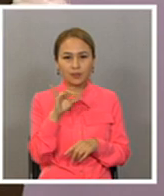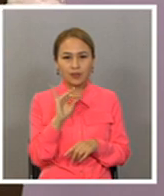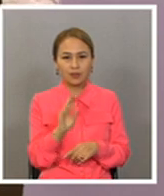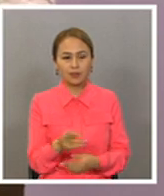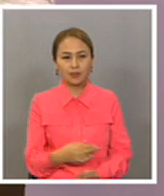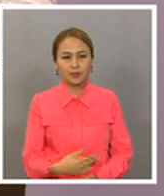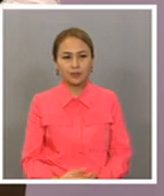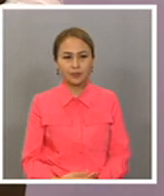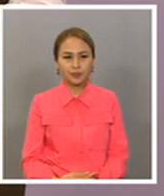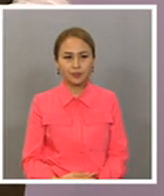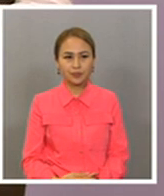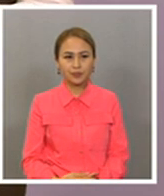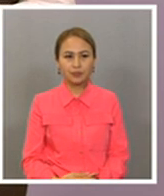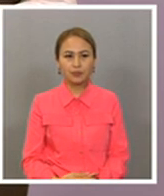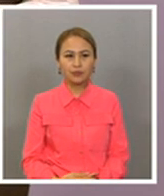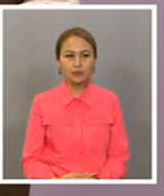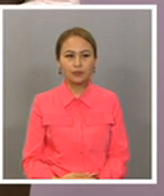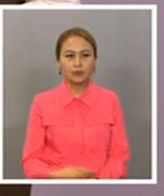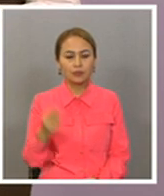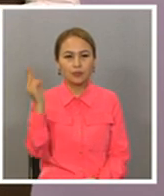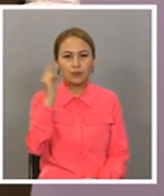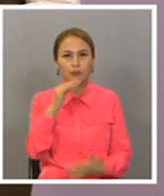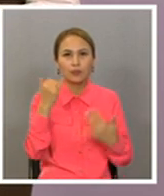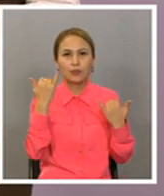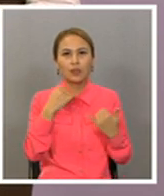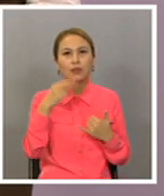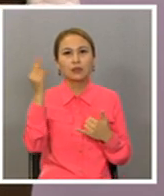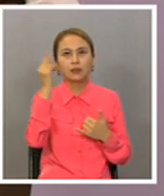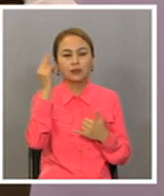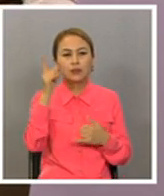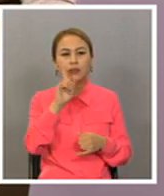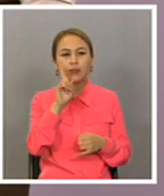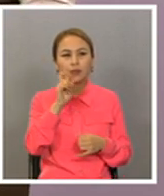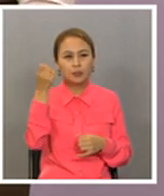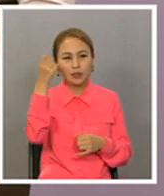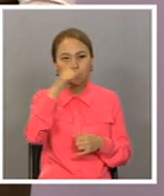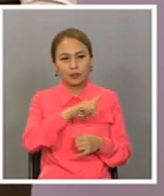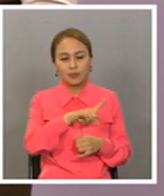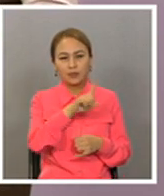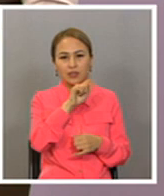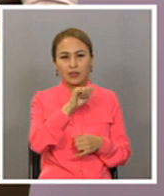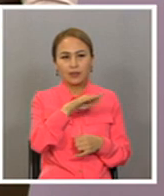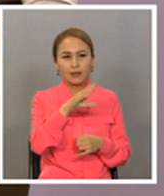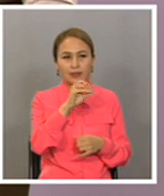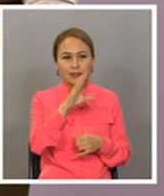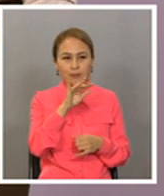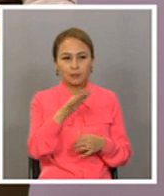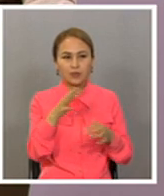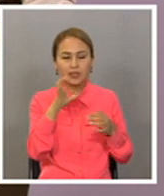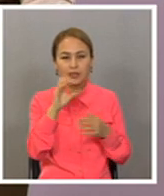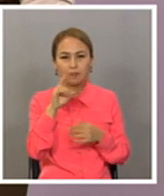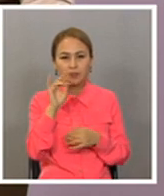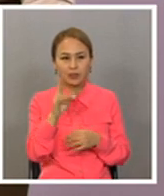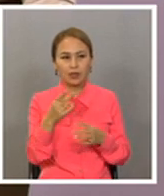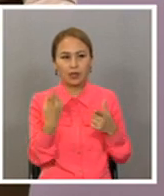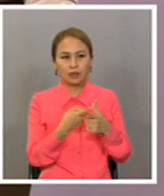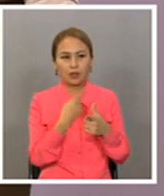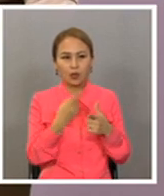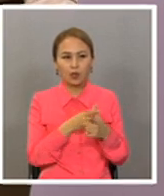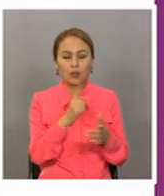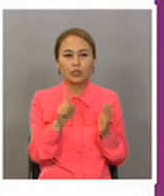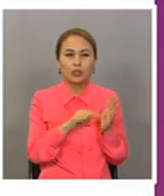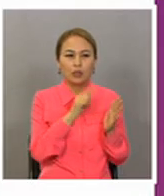екен. Оқушылар, бүгінгі сабақта біз нені білдік? Зат есім септіктерінің